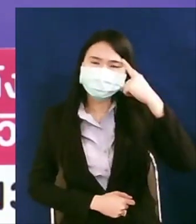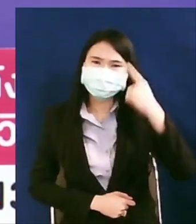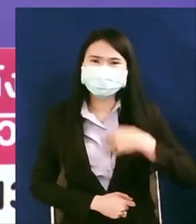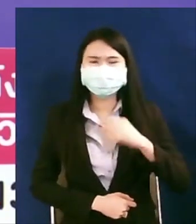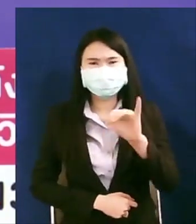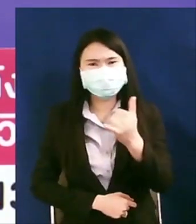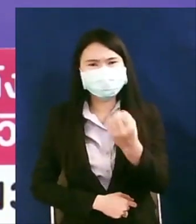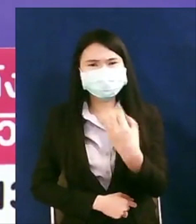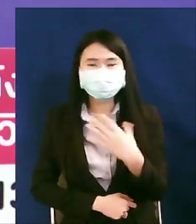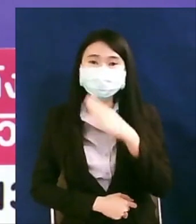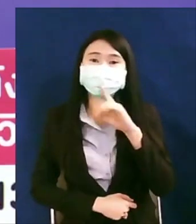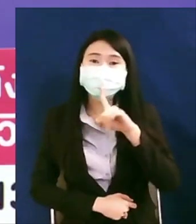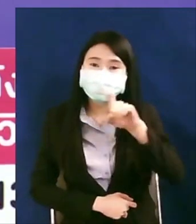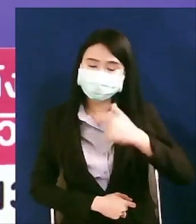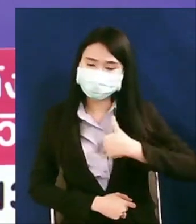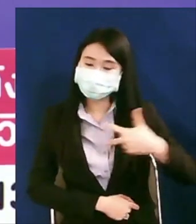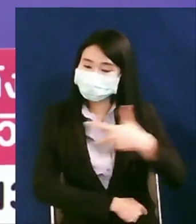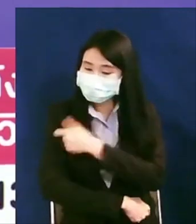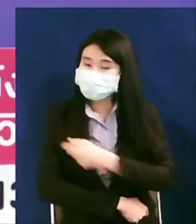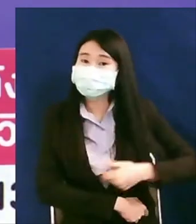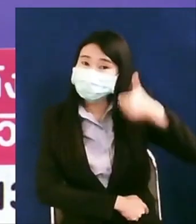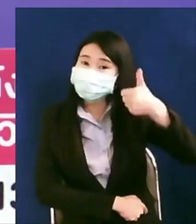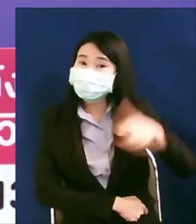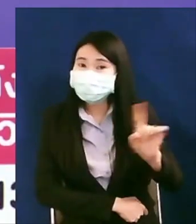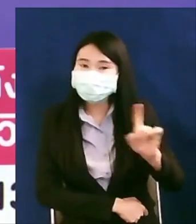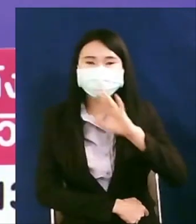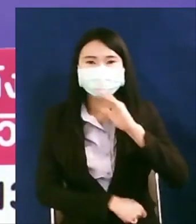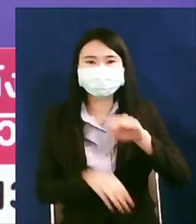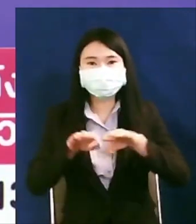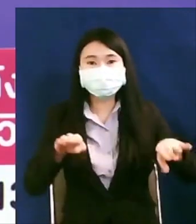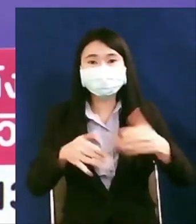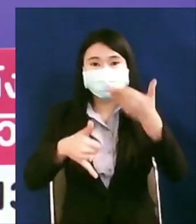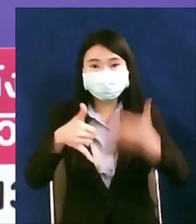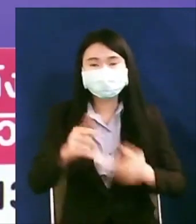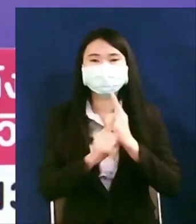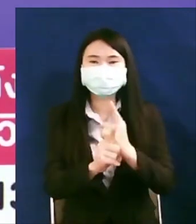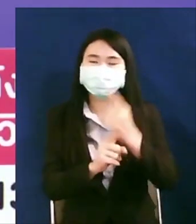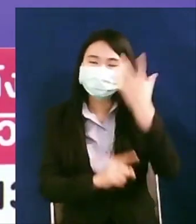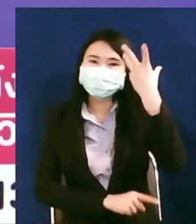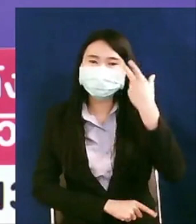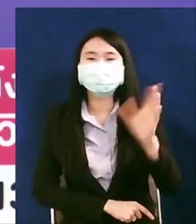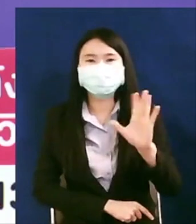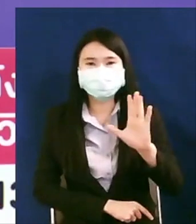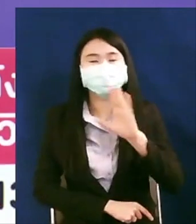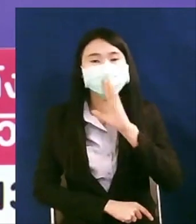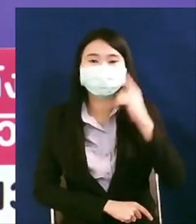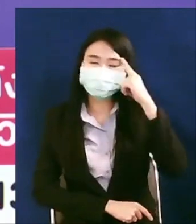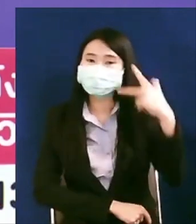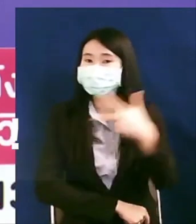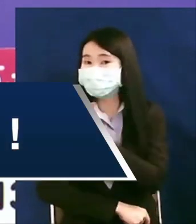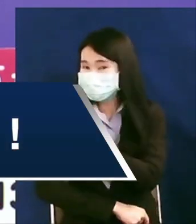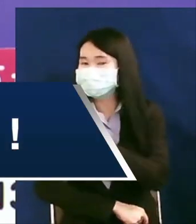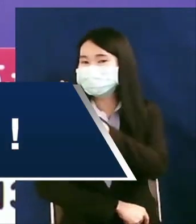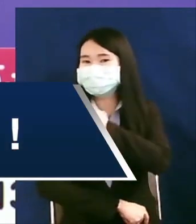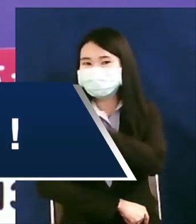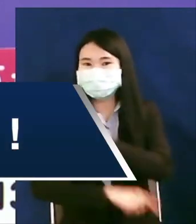เอ๊ะอย่างนี้เหมาะจะฉีดได้หรือไม่นะครับถ้าเงื่อนไขตรงตามหลักเกณฑ์แล้วเนี่ยไม่ต้องกังวลครับแล้วก็เมื่อเวลาไปฉีดบุคลากรการแพทย์ก็